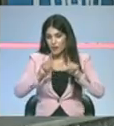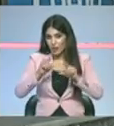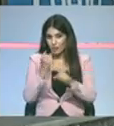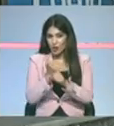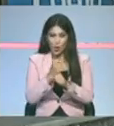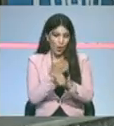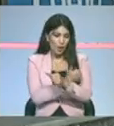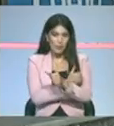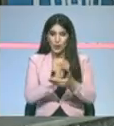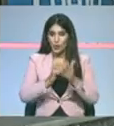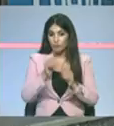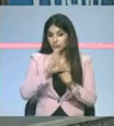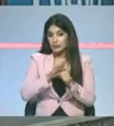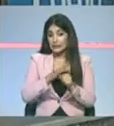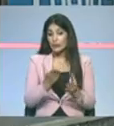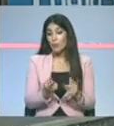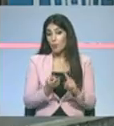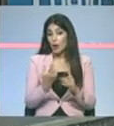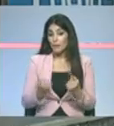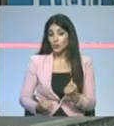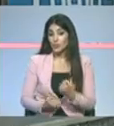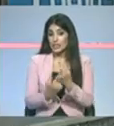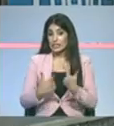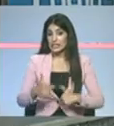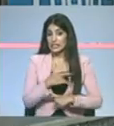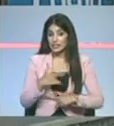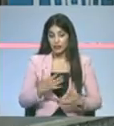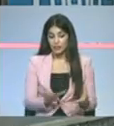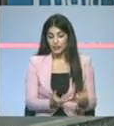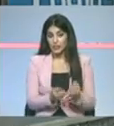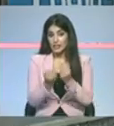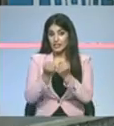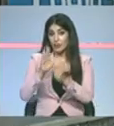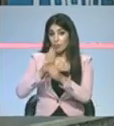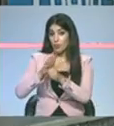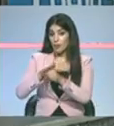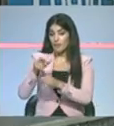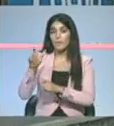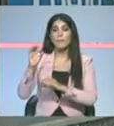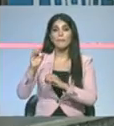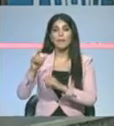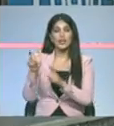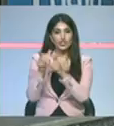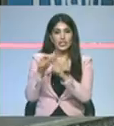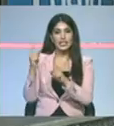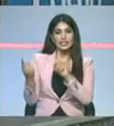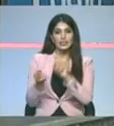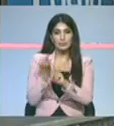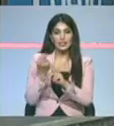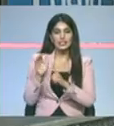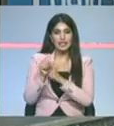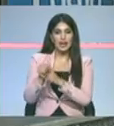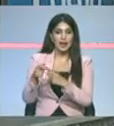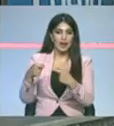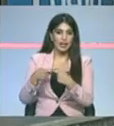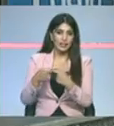جدا، وزارة الصحة دعمته من خلال وضع هذه المنظومة اللي هي تتناغم مع المنظومة